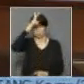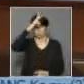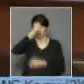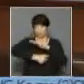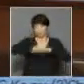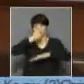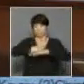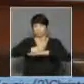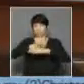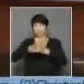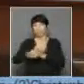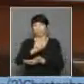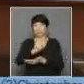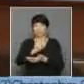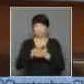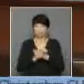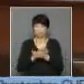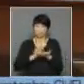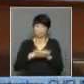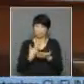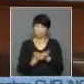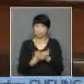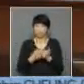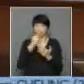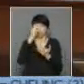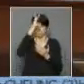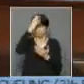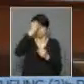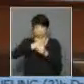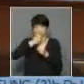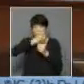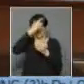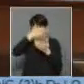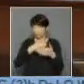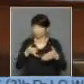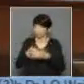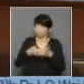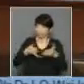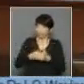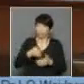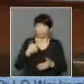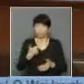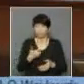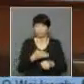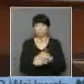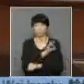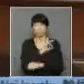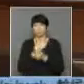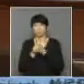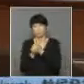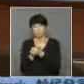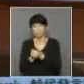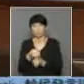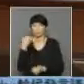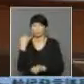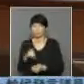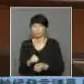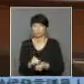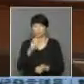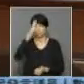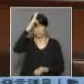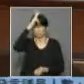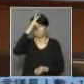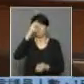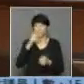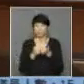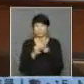任快一年，可惜施政就非常之不暢順，得不到社會的支持，政府的民望不斷